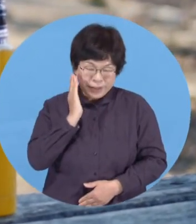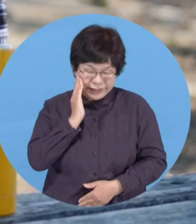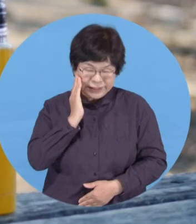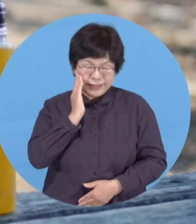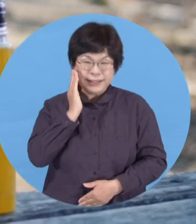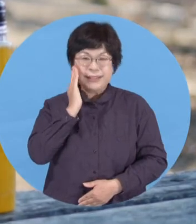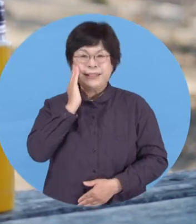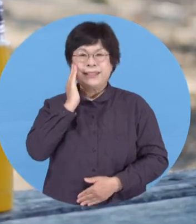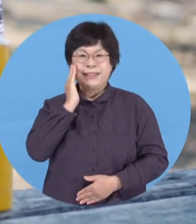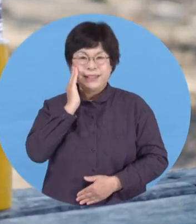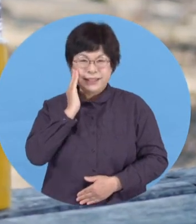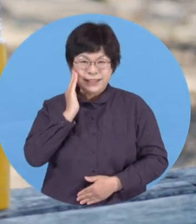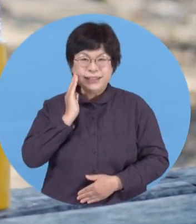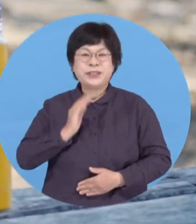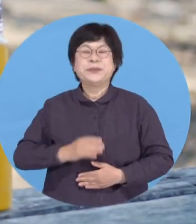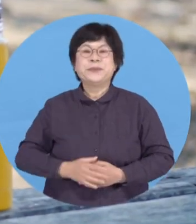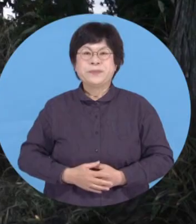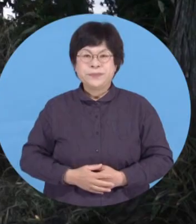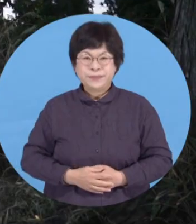ー美味し